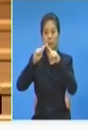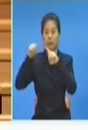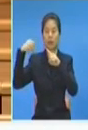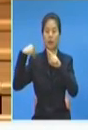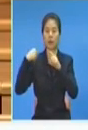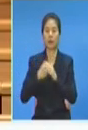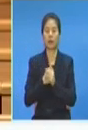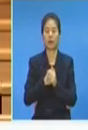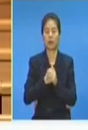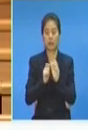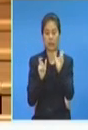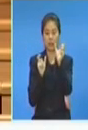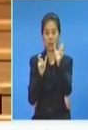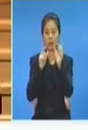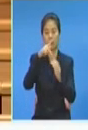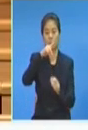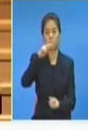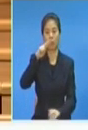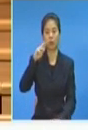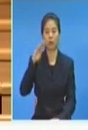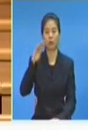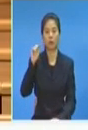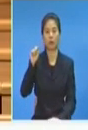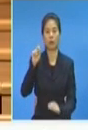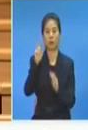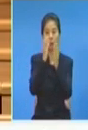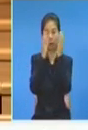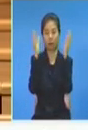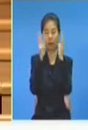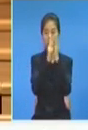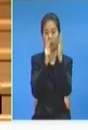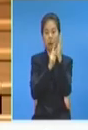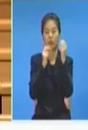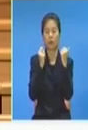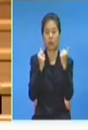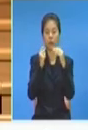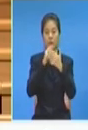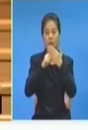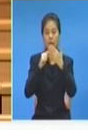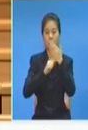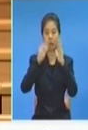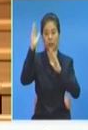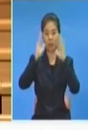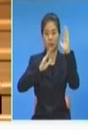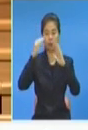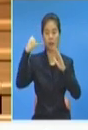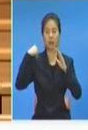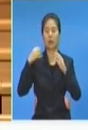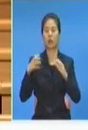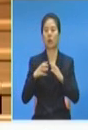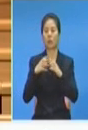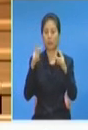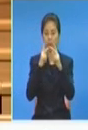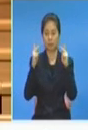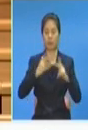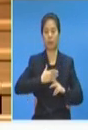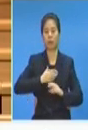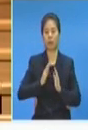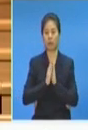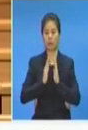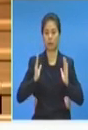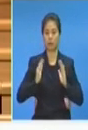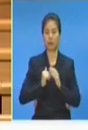ไว้ในร่างรัฐธรรมนูญฉบับที่กำลังจะทำประชามติกันอยู่นี้ขอขอบพระคุณกันมาธิการแต่สิ่